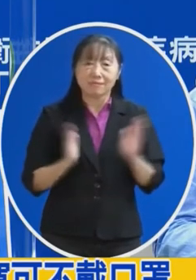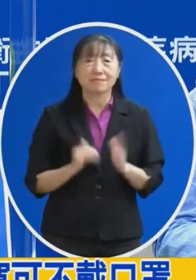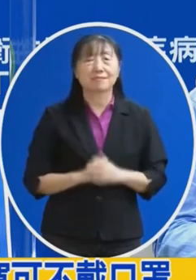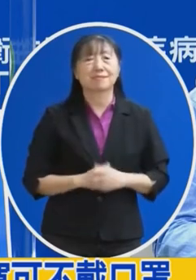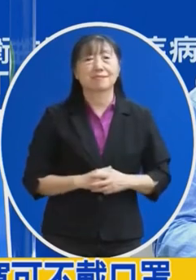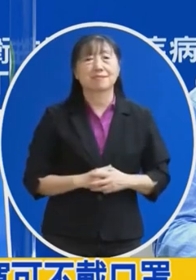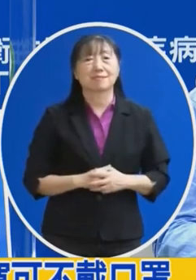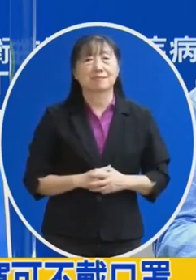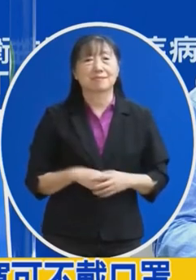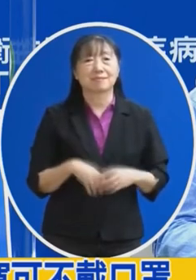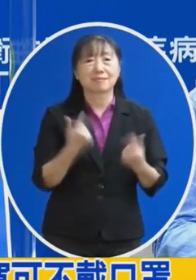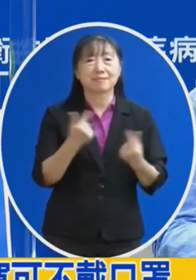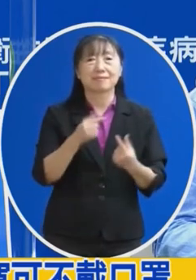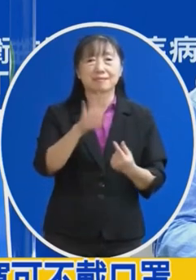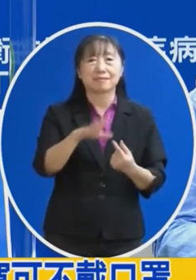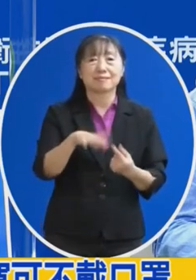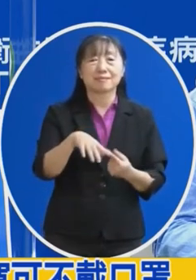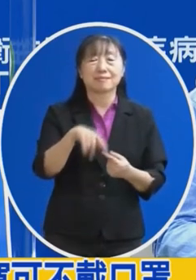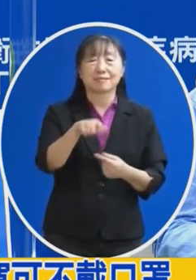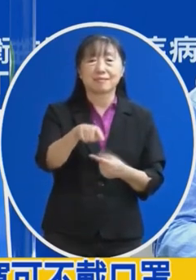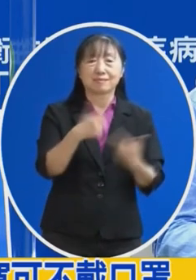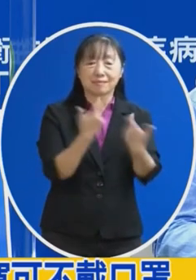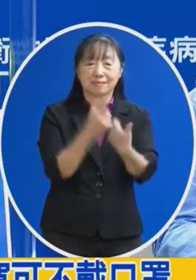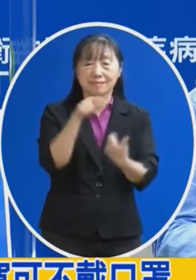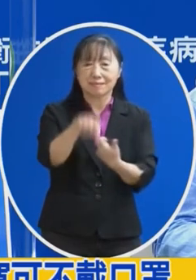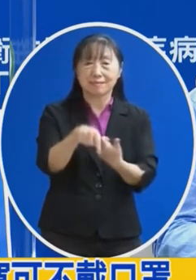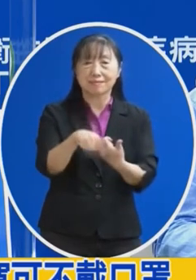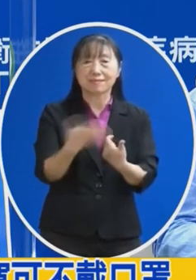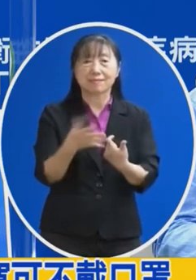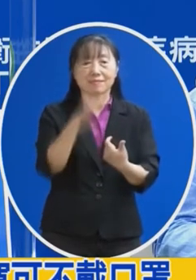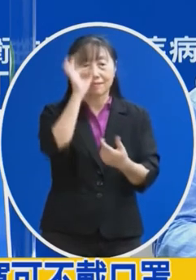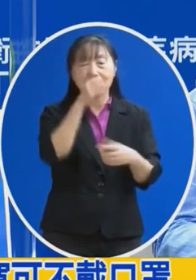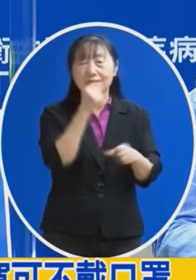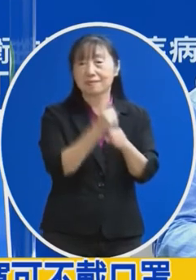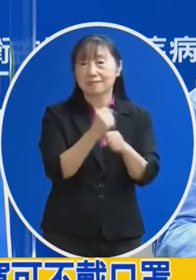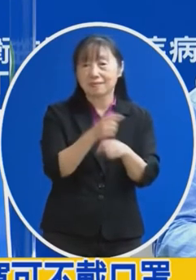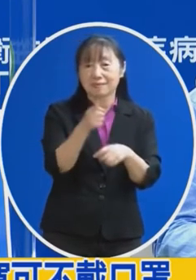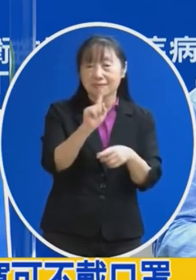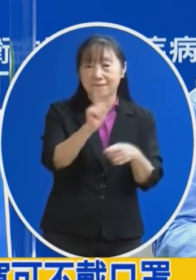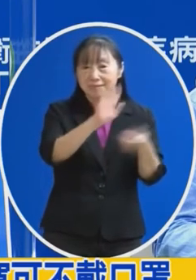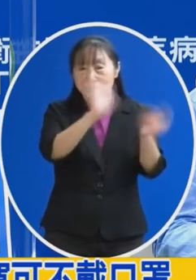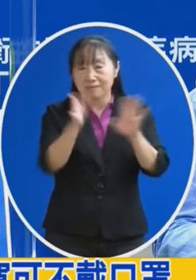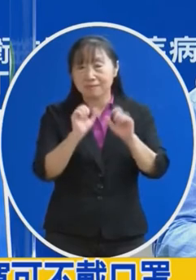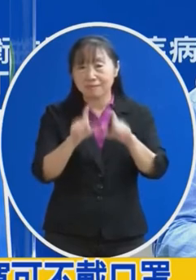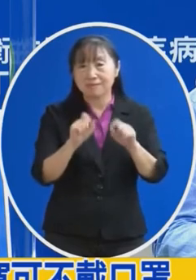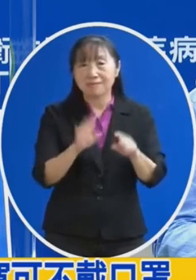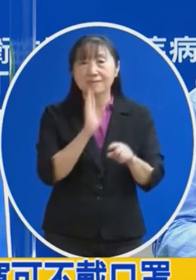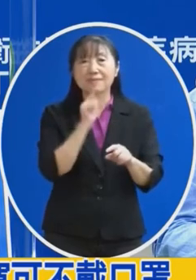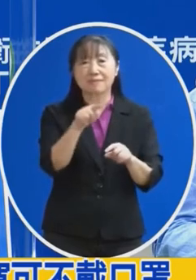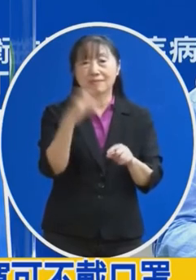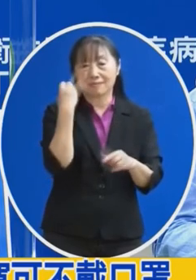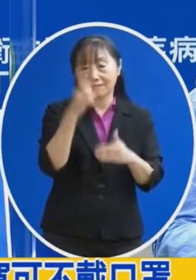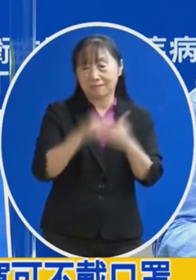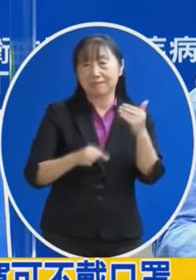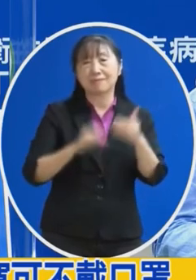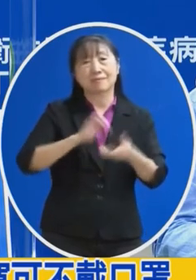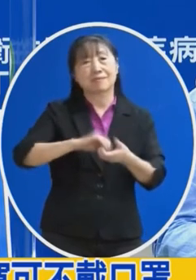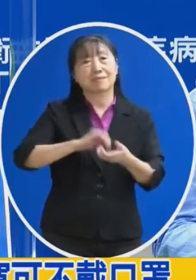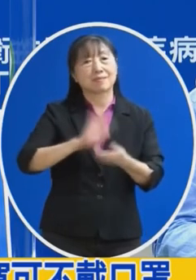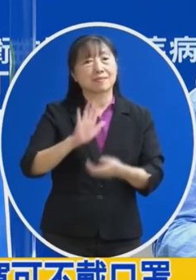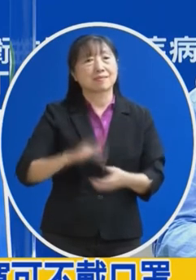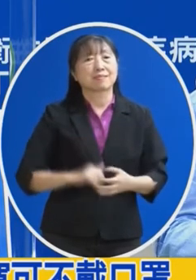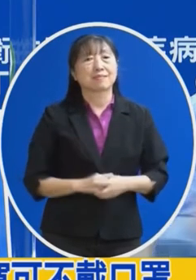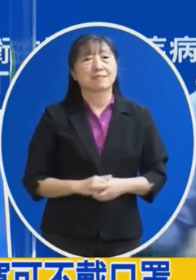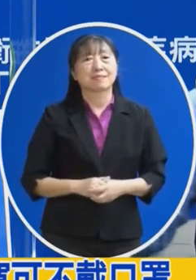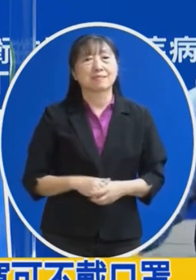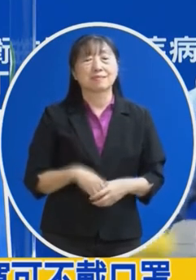一些在一个地等于是一个行业别的地方会有另外的一个新的规定出来。然